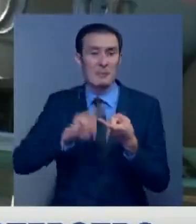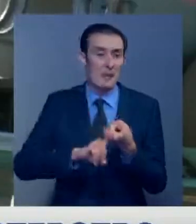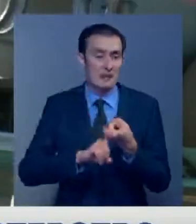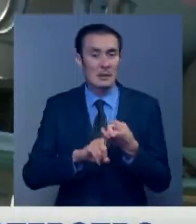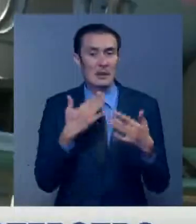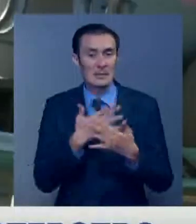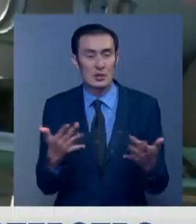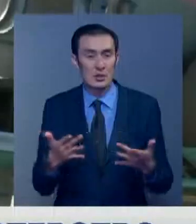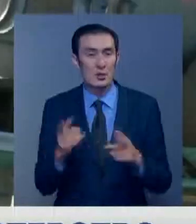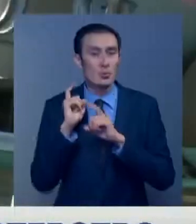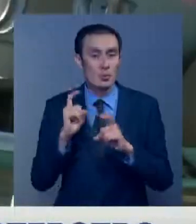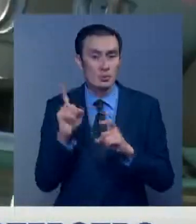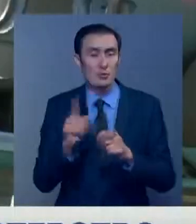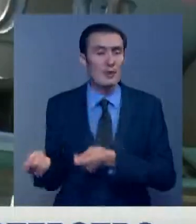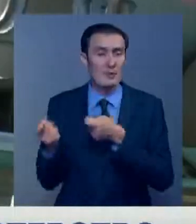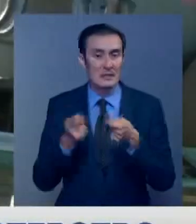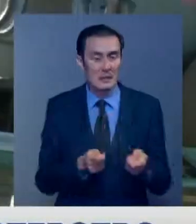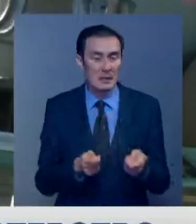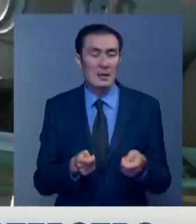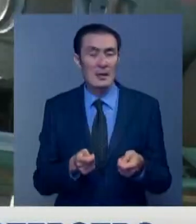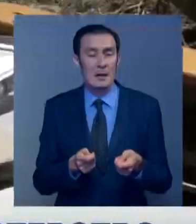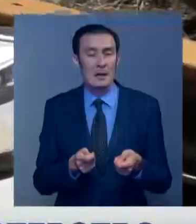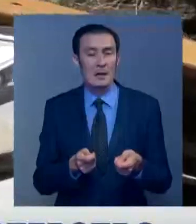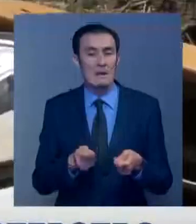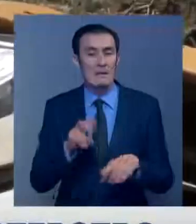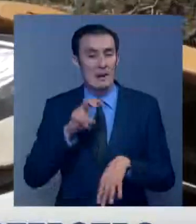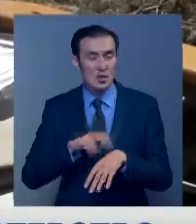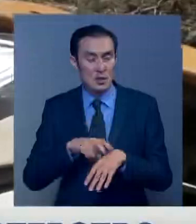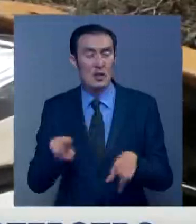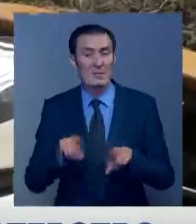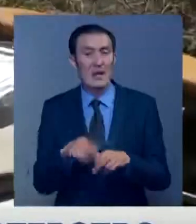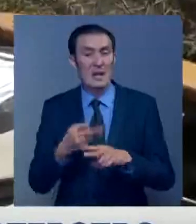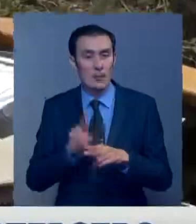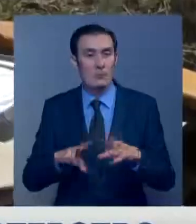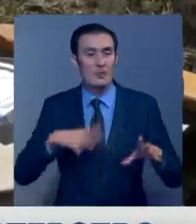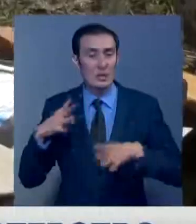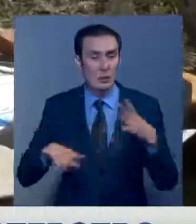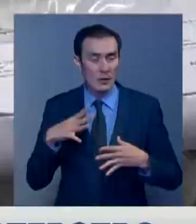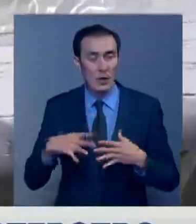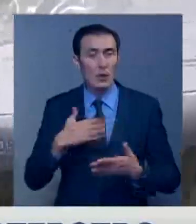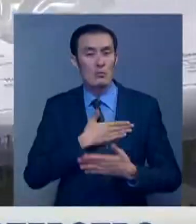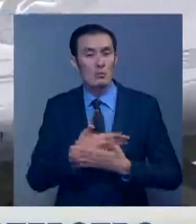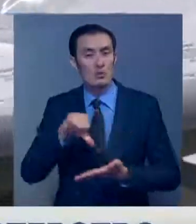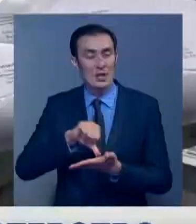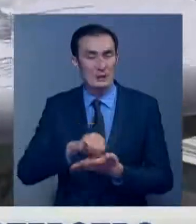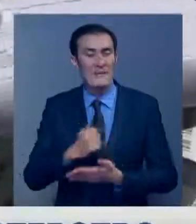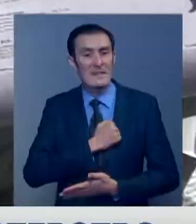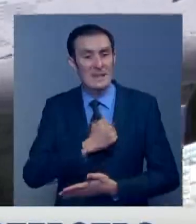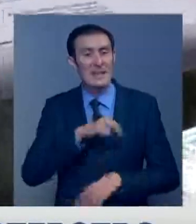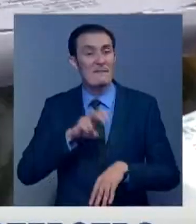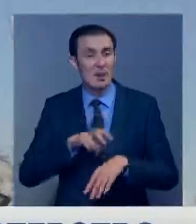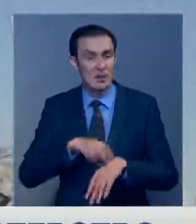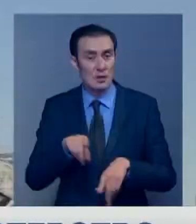разгрузку для доставки, а также доставка медиков. Именно поэтому в таких тренировках принимают участие и военные